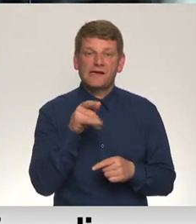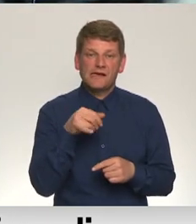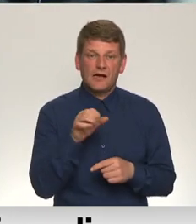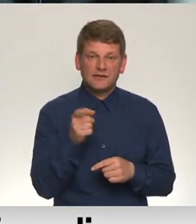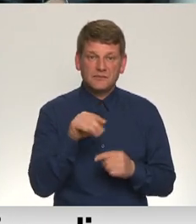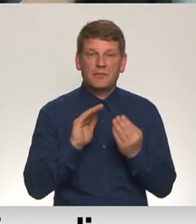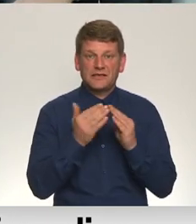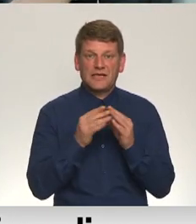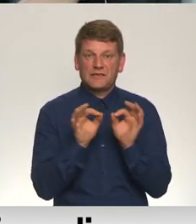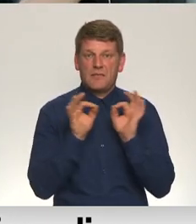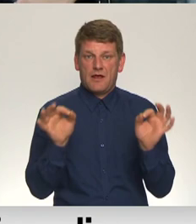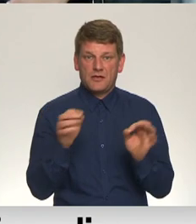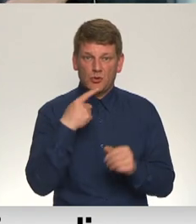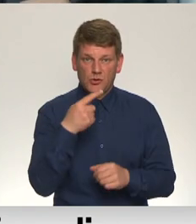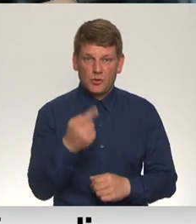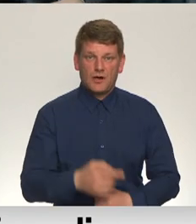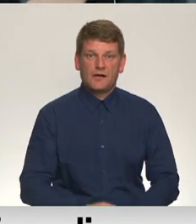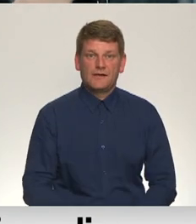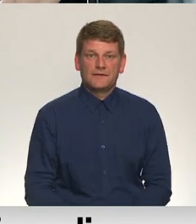mēram.